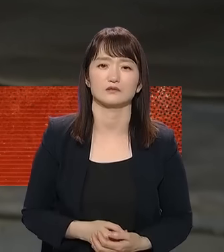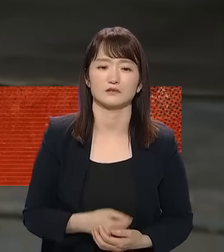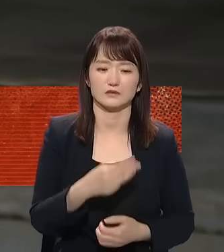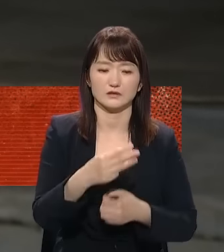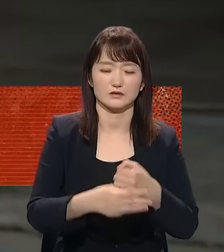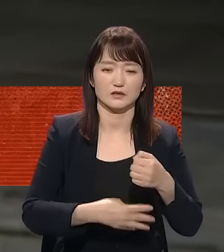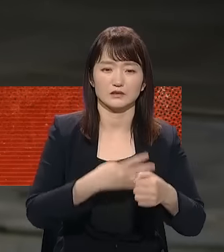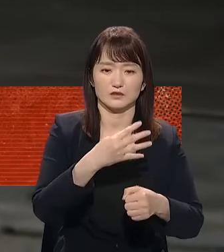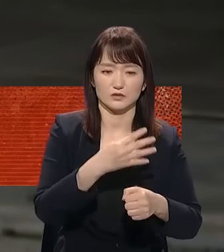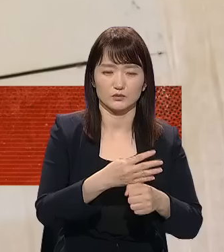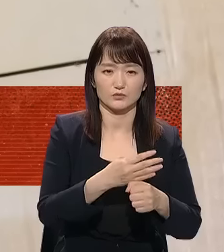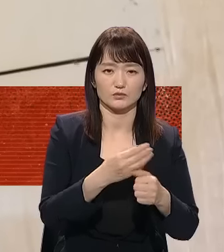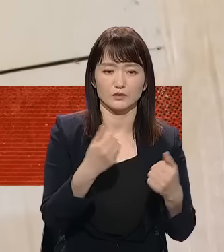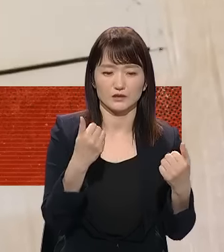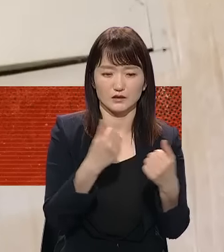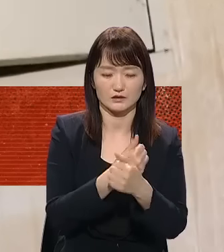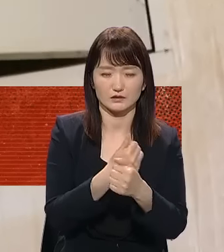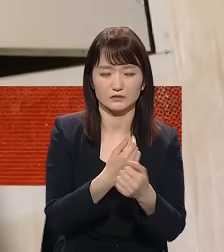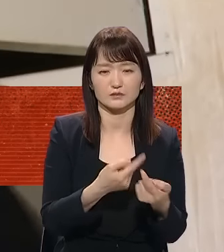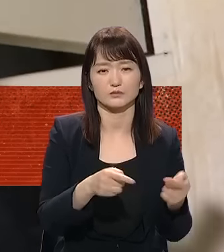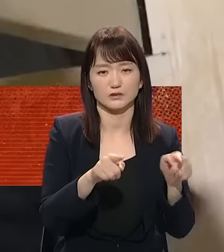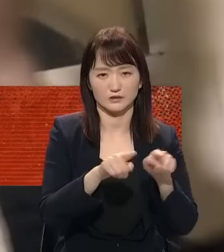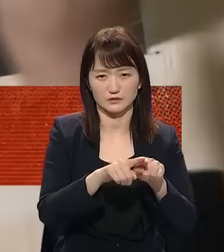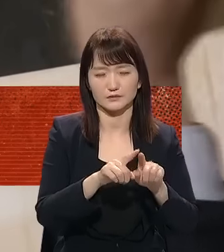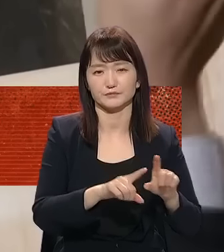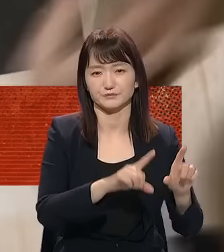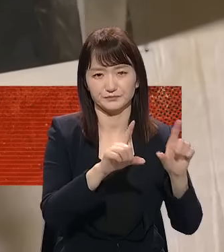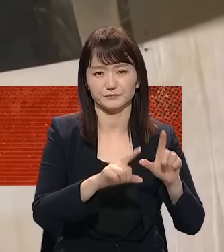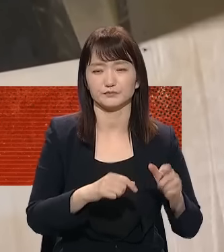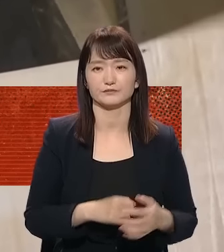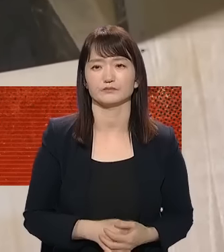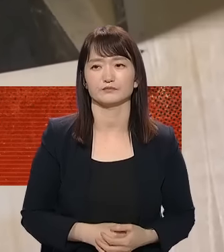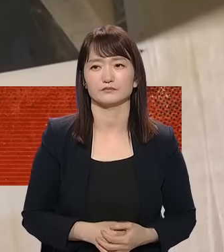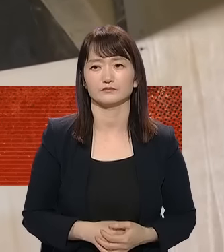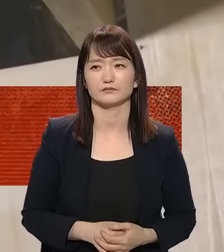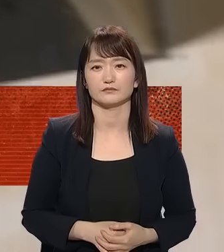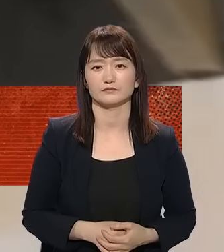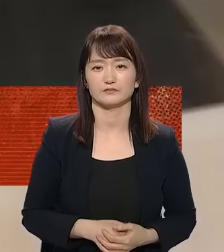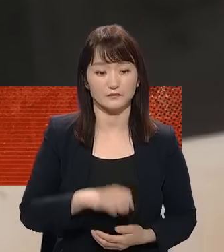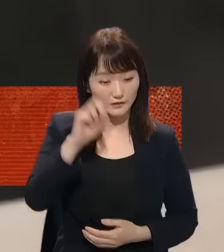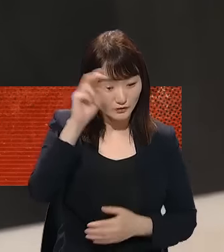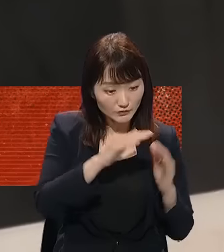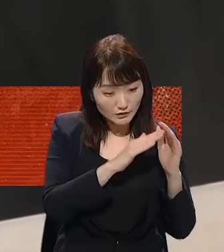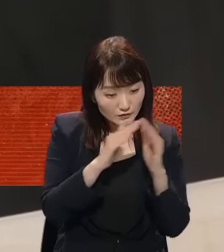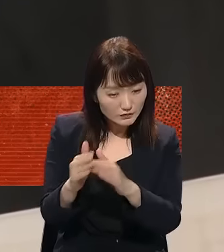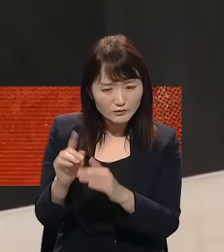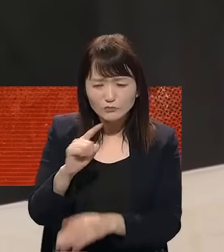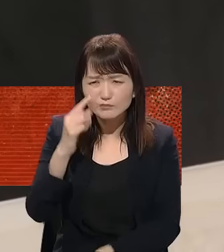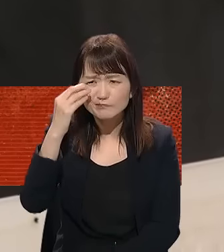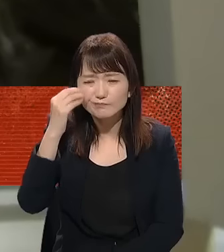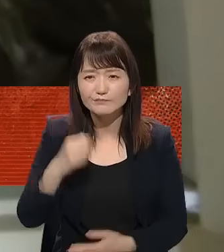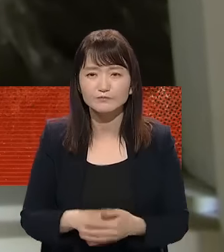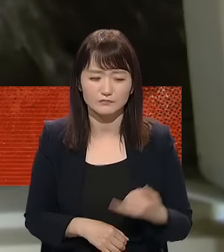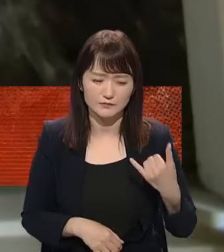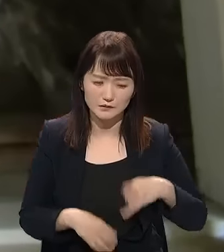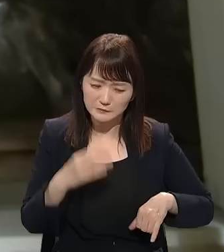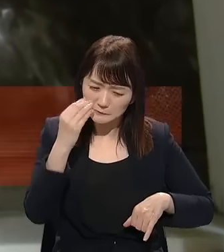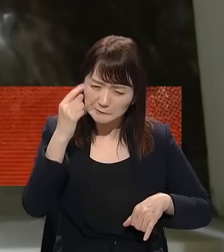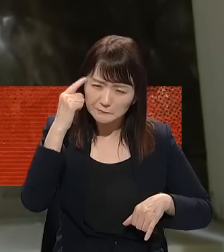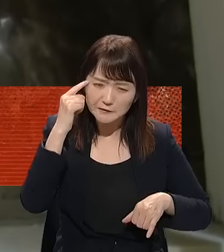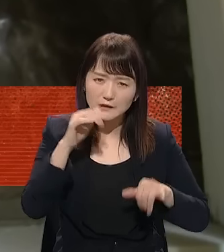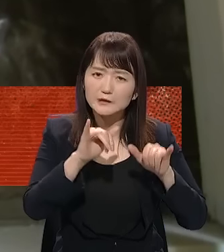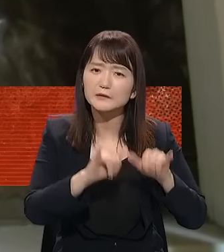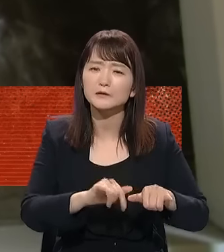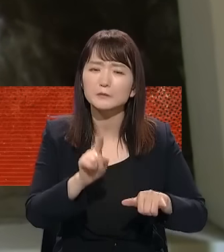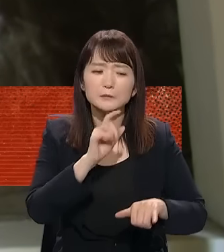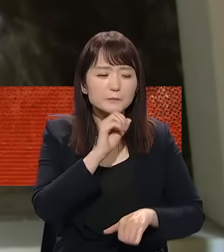없어졌고 어떤 아저씨가 들어와서 같이 살고 갑자기 또 이사를 가고 이상하잖아요 아이들이 이상하게 생각할까 봐 이렇게